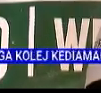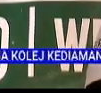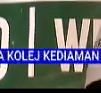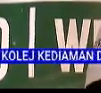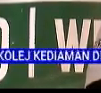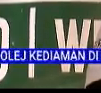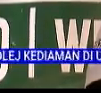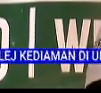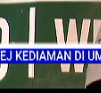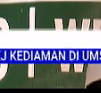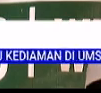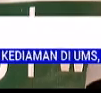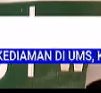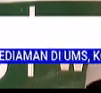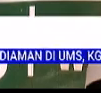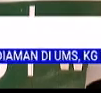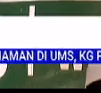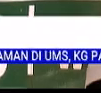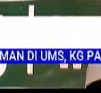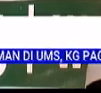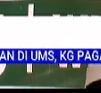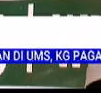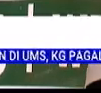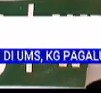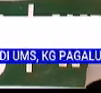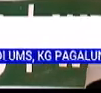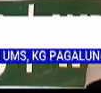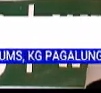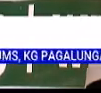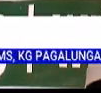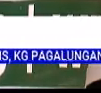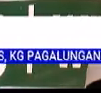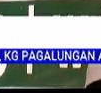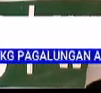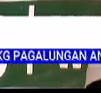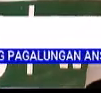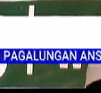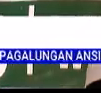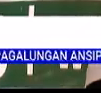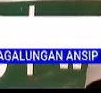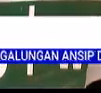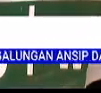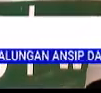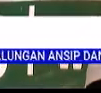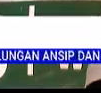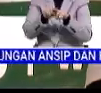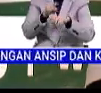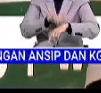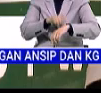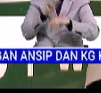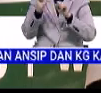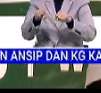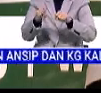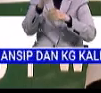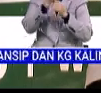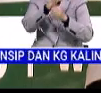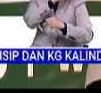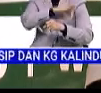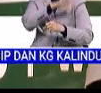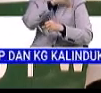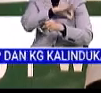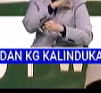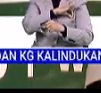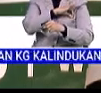yang lebih baik, Kuala Lumpur yang lebih hijau, air yang lebih bersih, pada masa yang sama dapat dimanfaatkan.